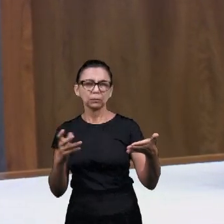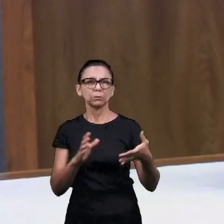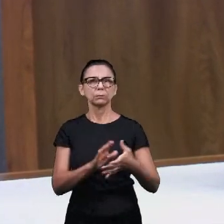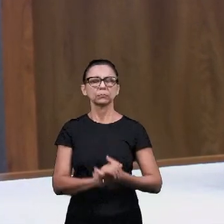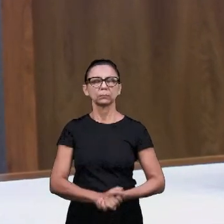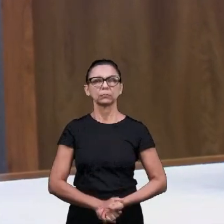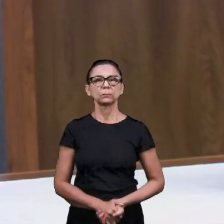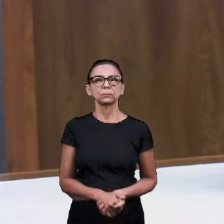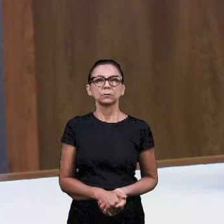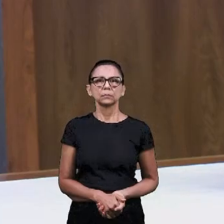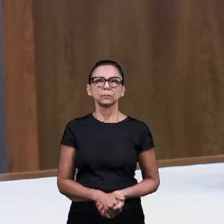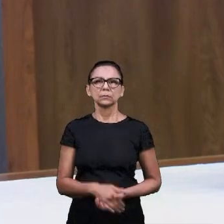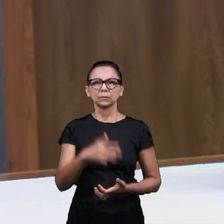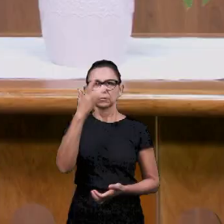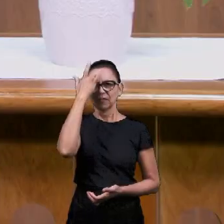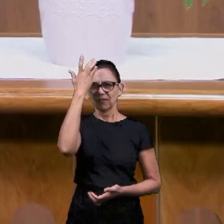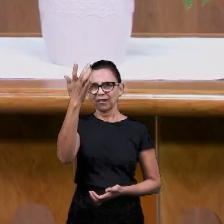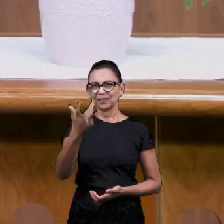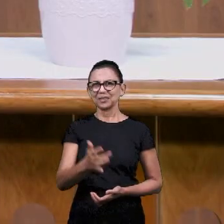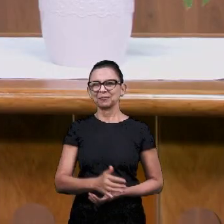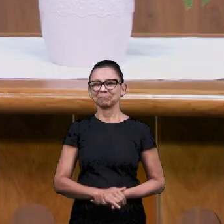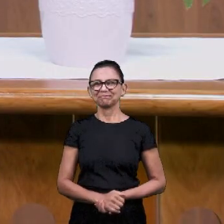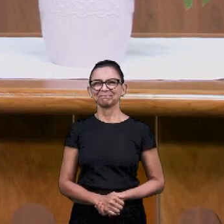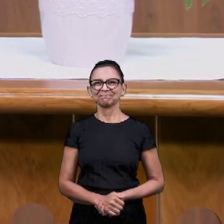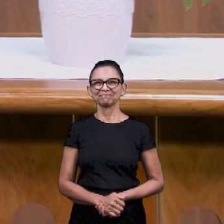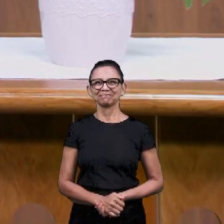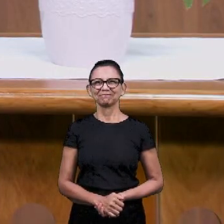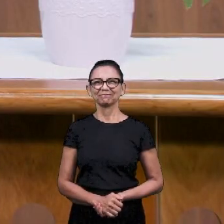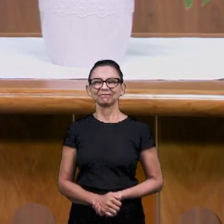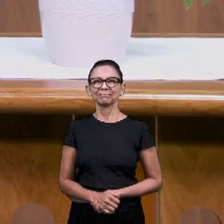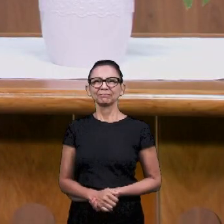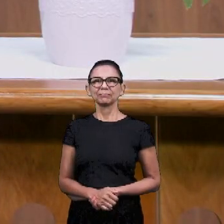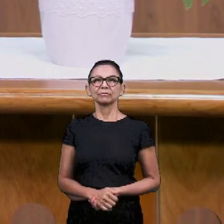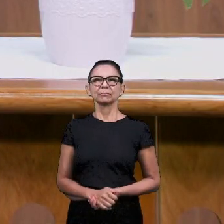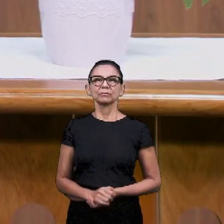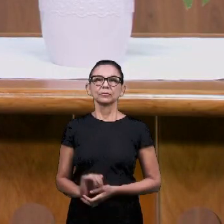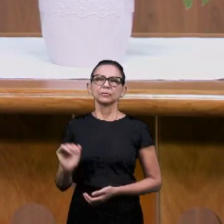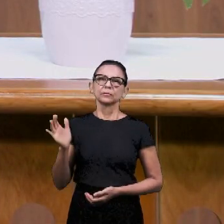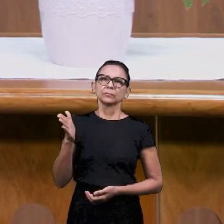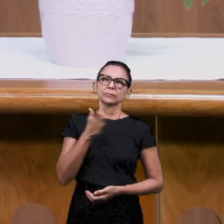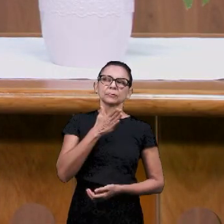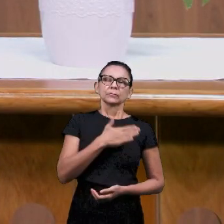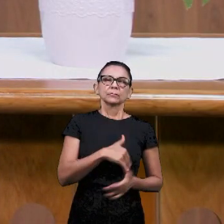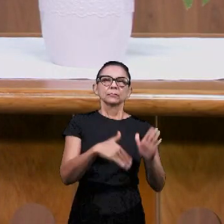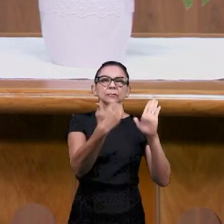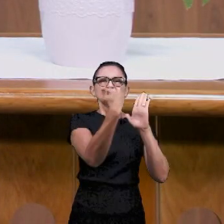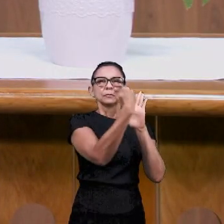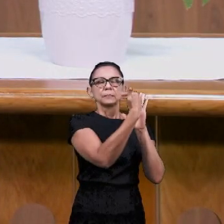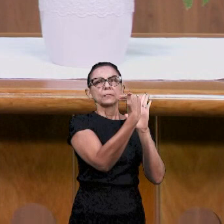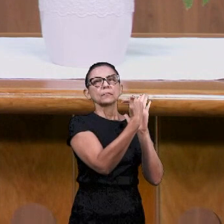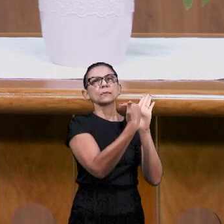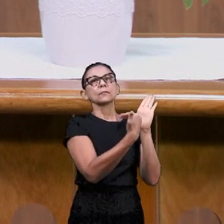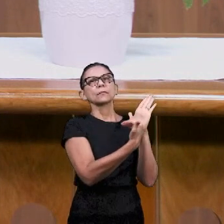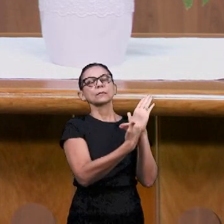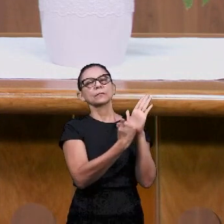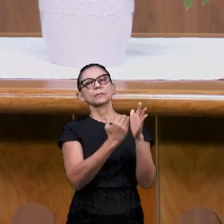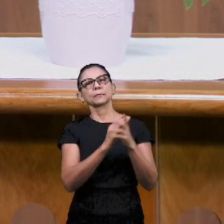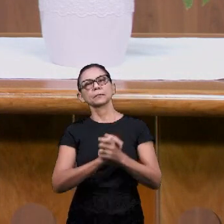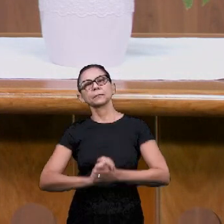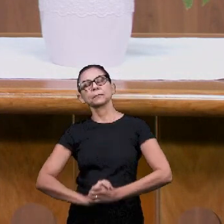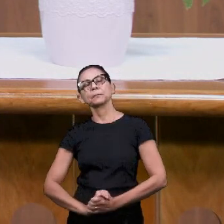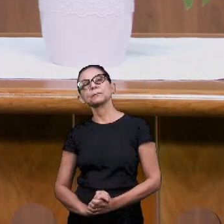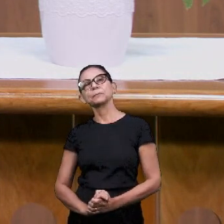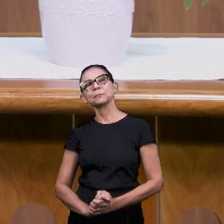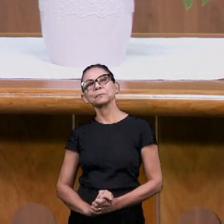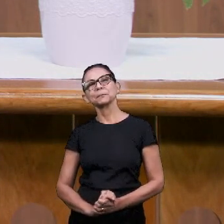aucune difficulté d'avoir ces réponses. Très bien. Passons maintenant à la programmation de ce dimanche. Nous arrivons à la fin de l'école